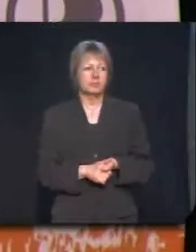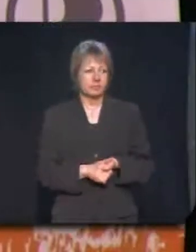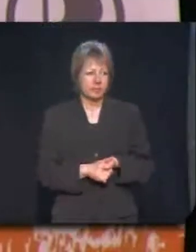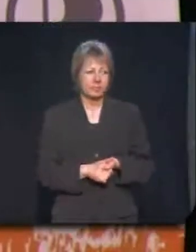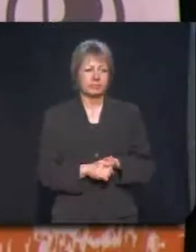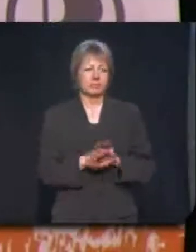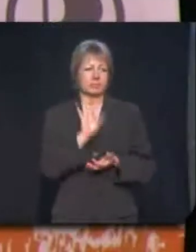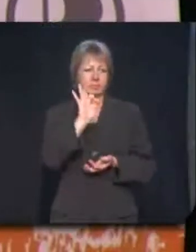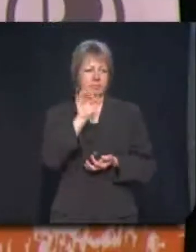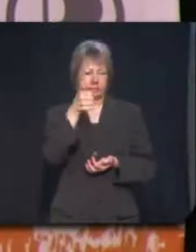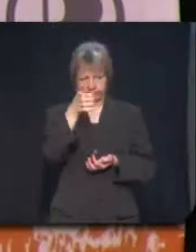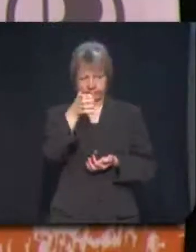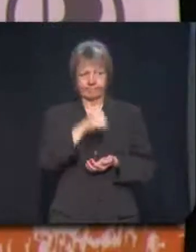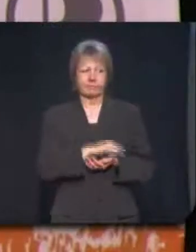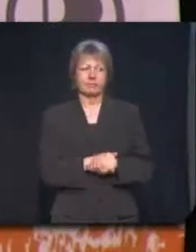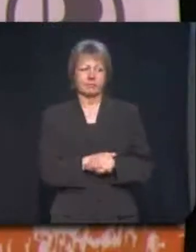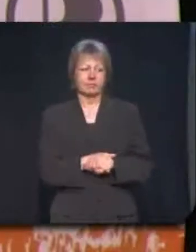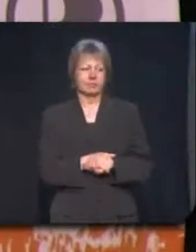mag das